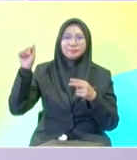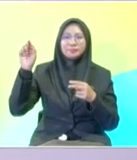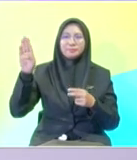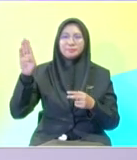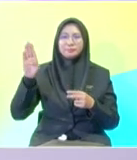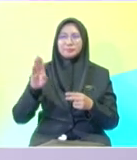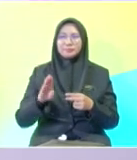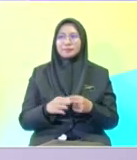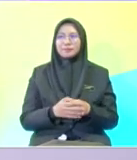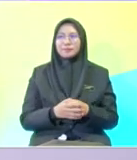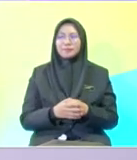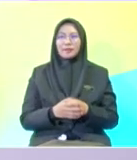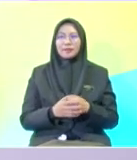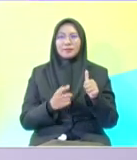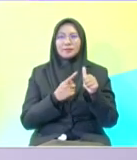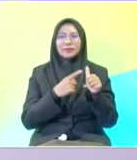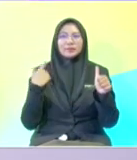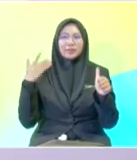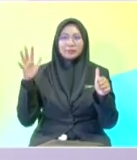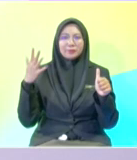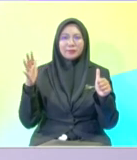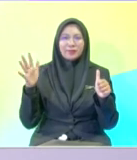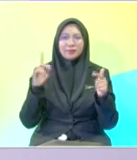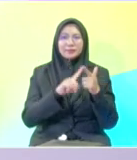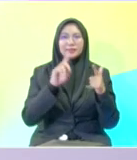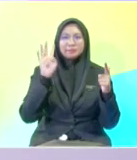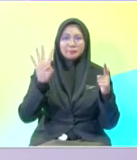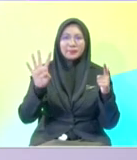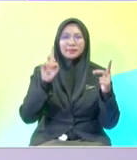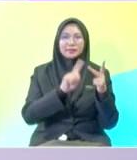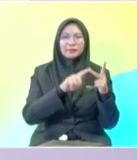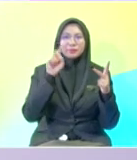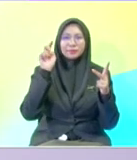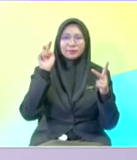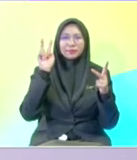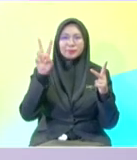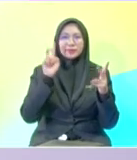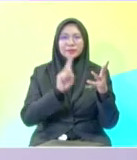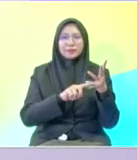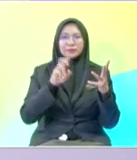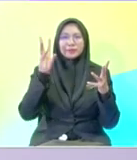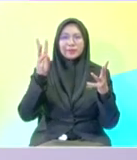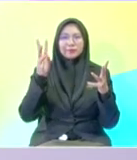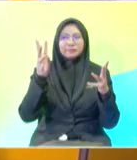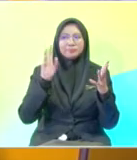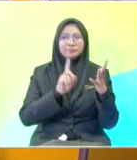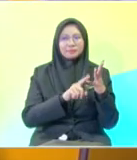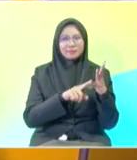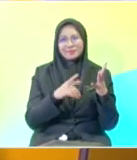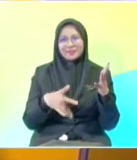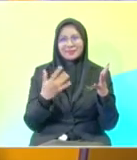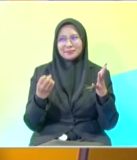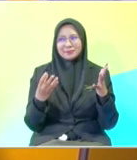15 4 huruf 6 bakinya ada berapa lagi